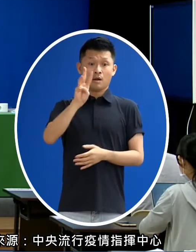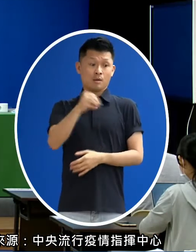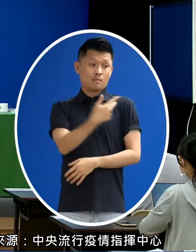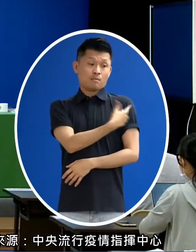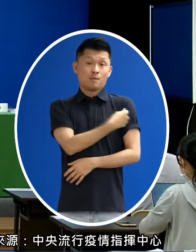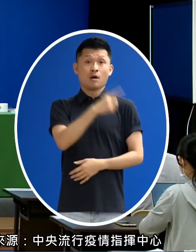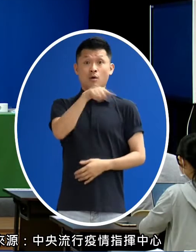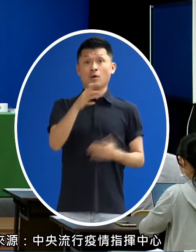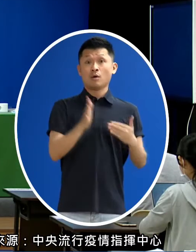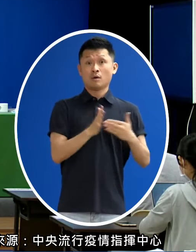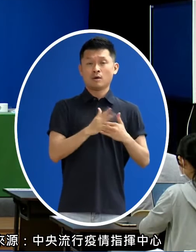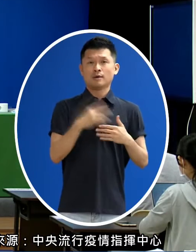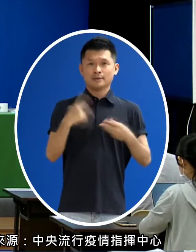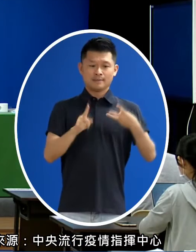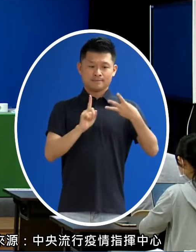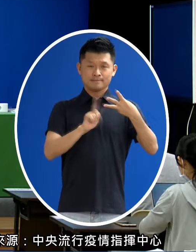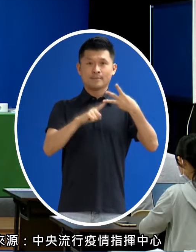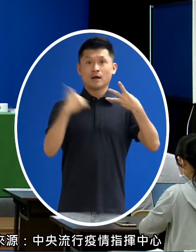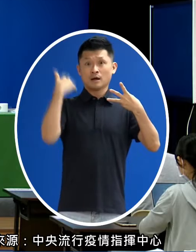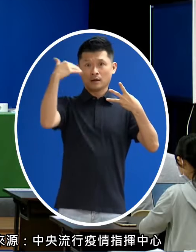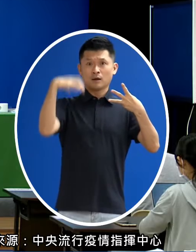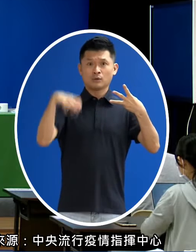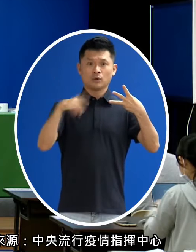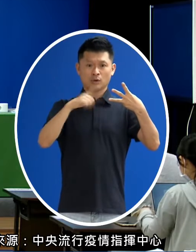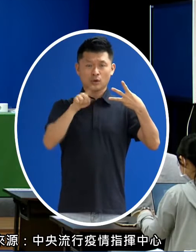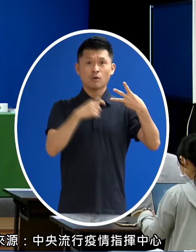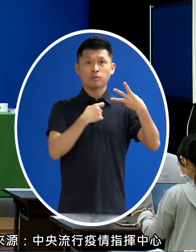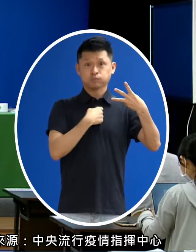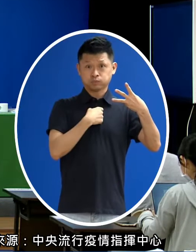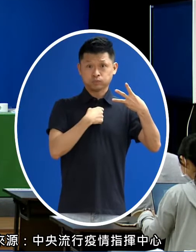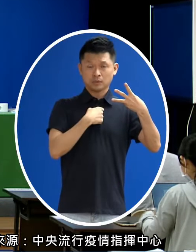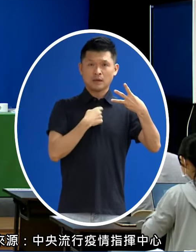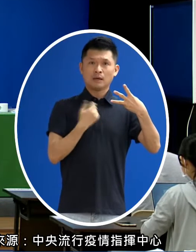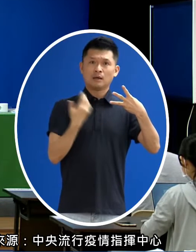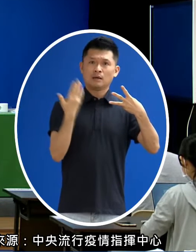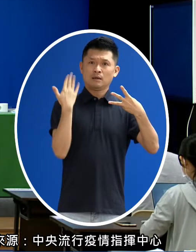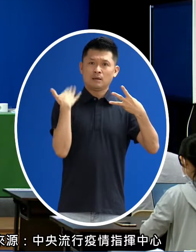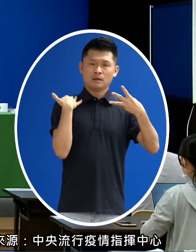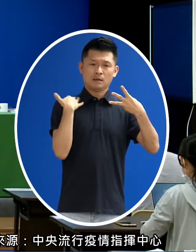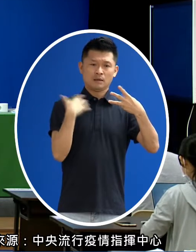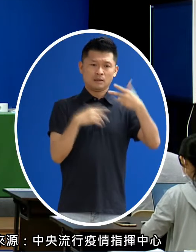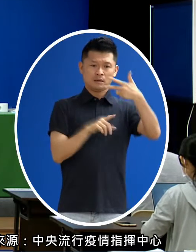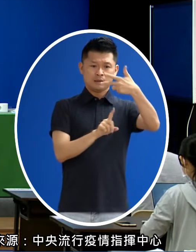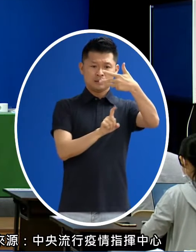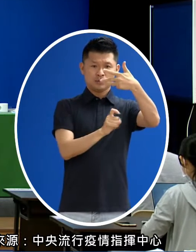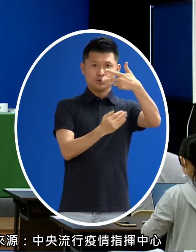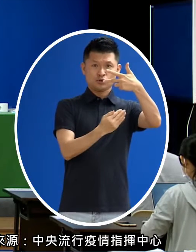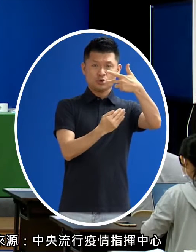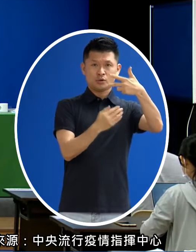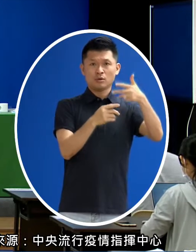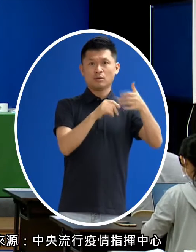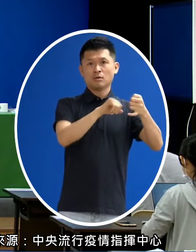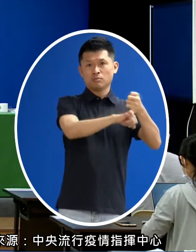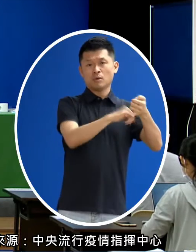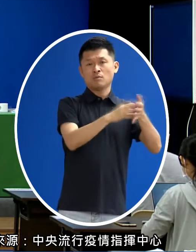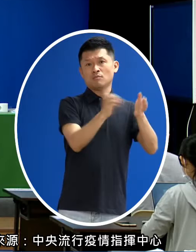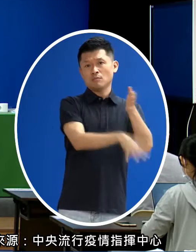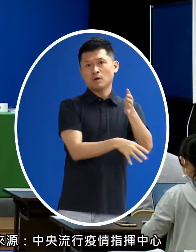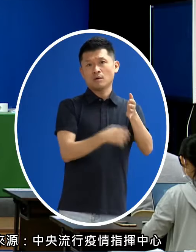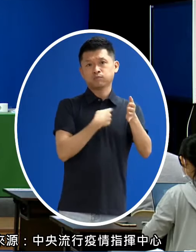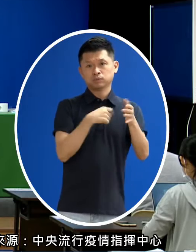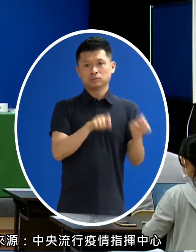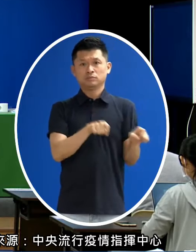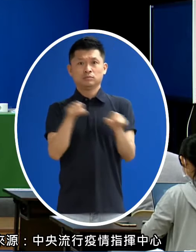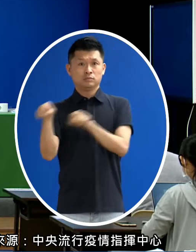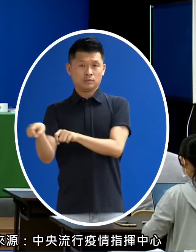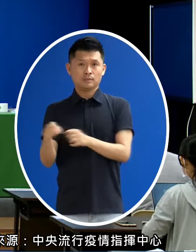来带您关心最新疫情消息，本土确诊今日新增18例，境外移入2例，其中以新北市8例为最多，再来是台